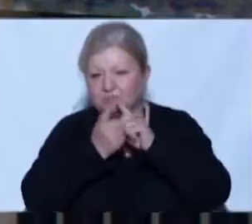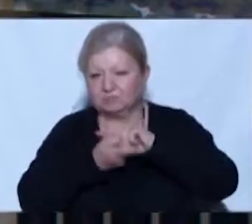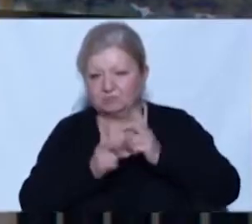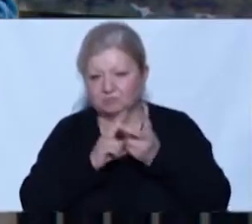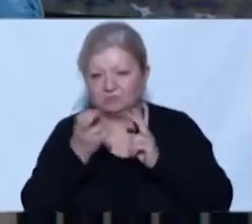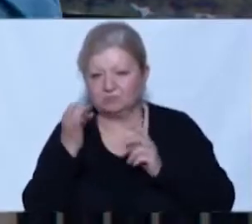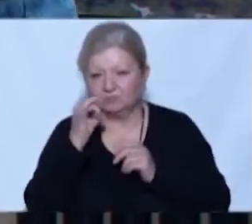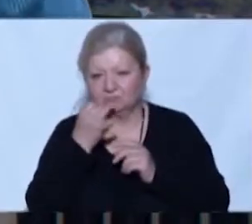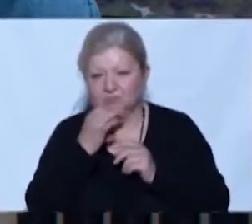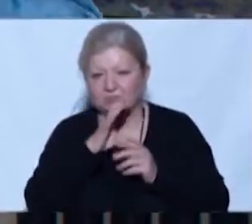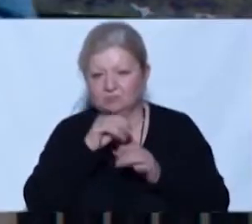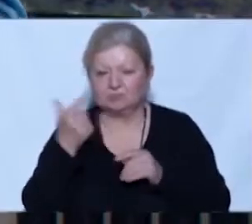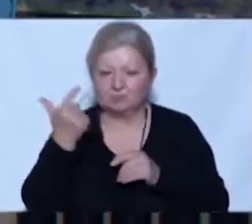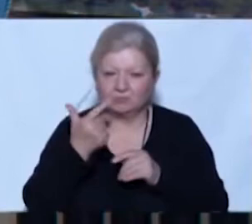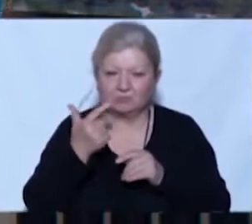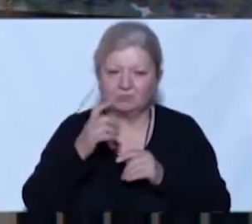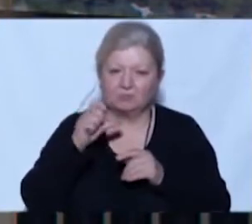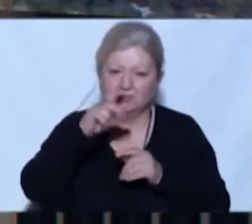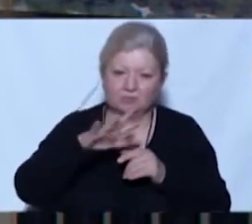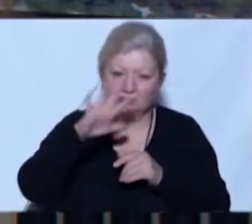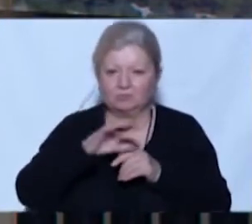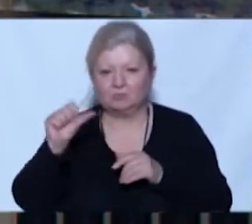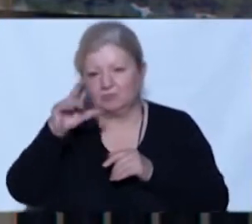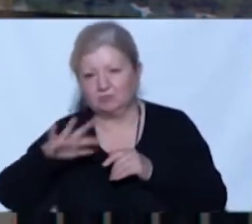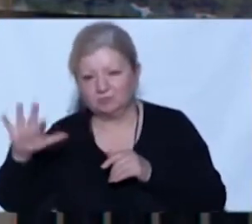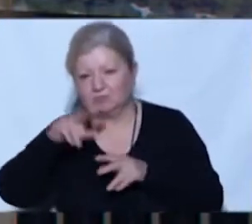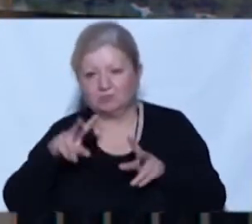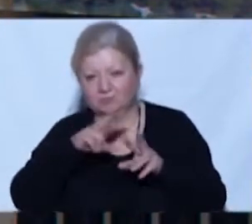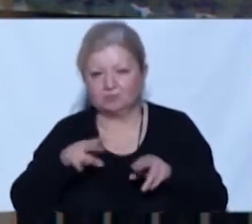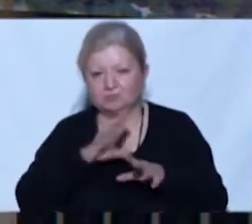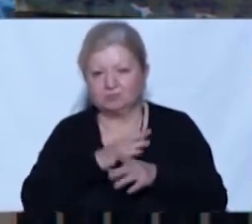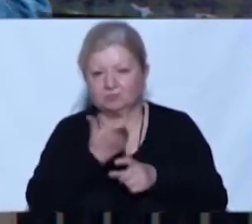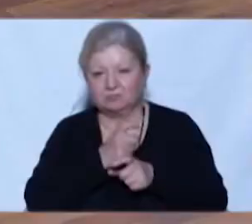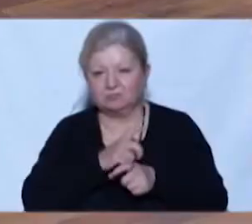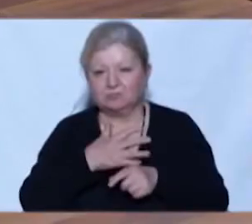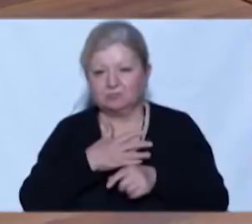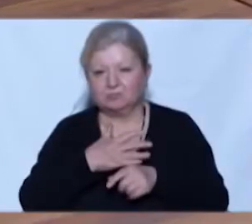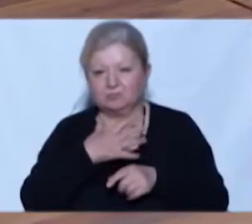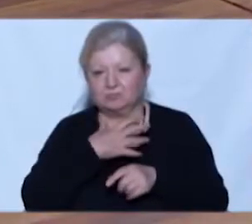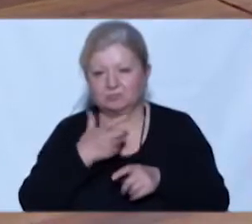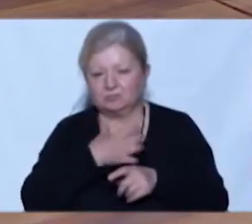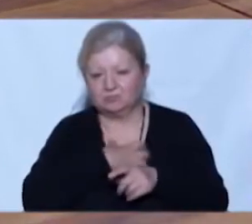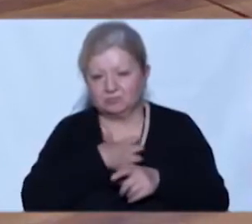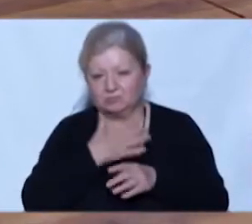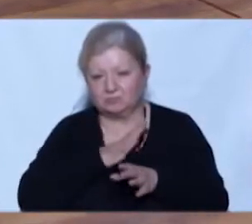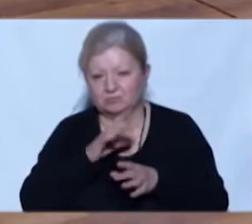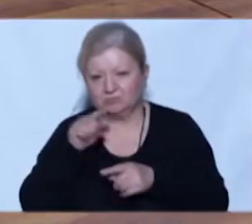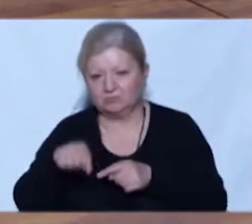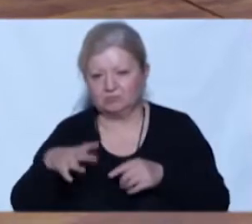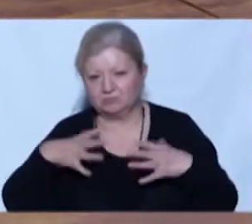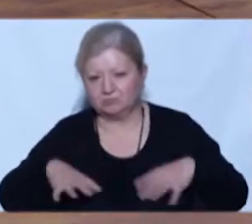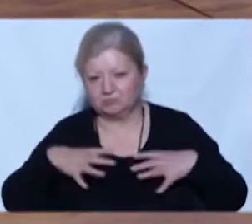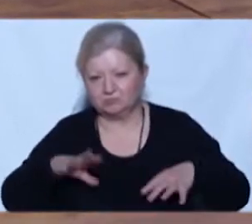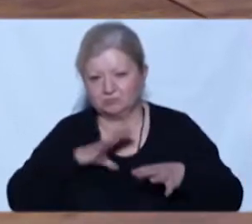ისტორია ევროპისაც და აზიისაც. Ამავე დროს ამან ძალიან დიდი გავლენა იქონია საქართველოზეც და ჩვენ ამას ოდნავ მოგვიანებით კიდევ ცალკე